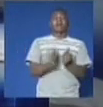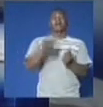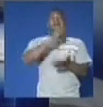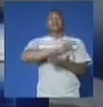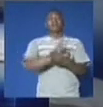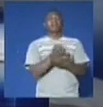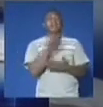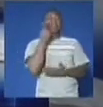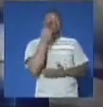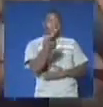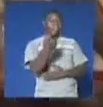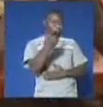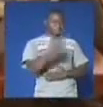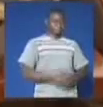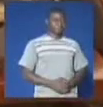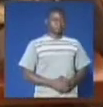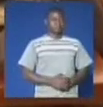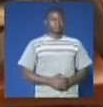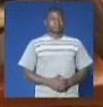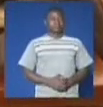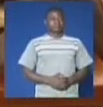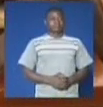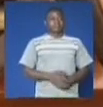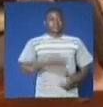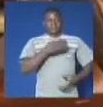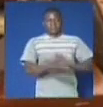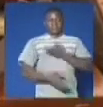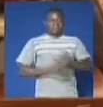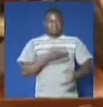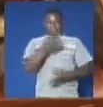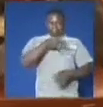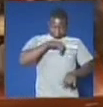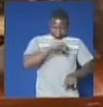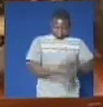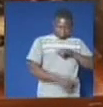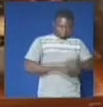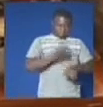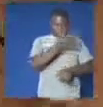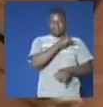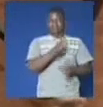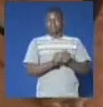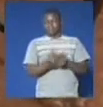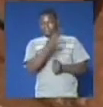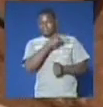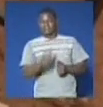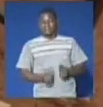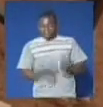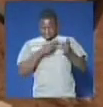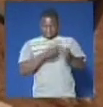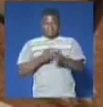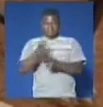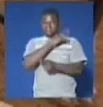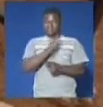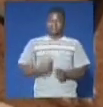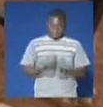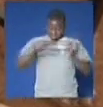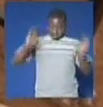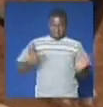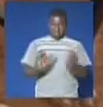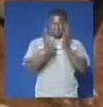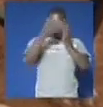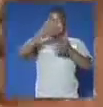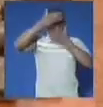Traoré. Le commerce illicite des armes et leur détournement alimentent le terrorisme, les conflits et les